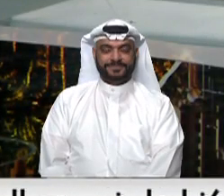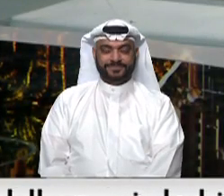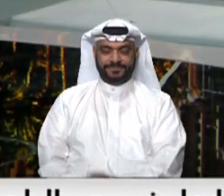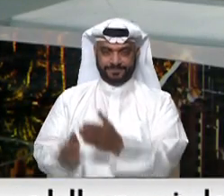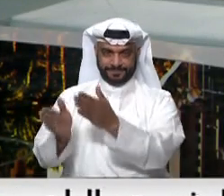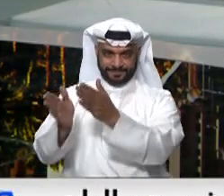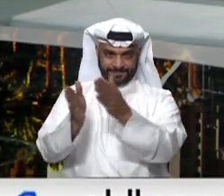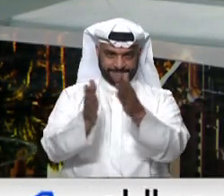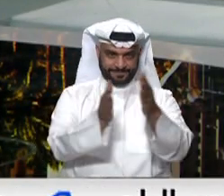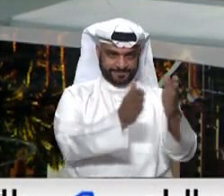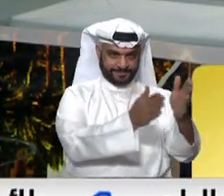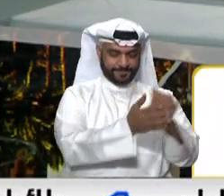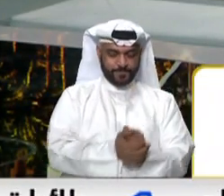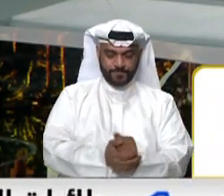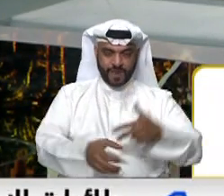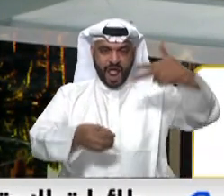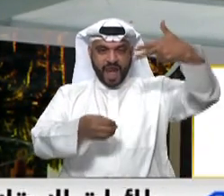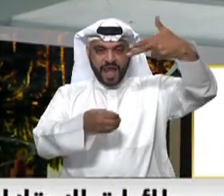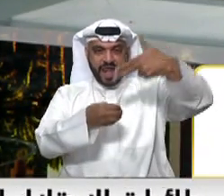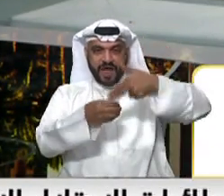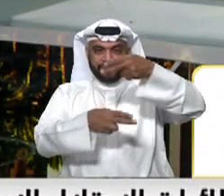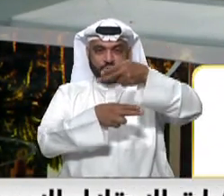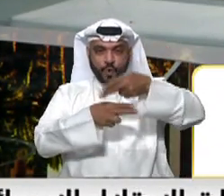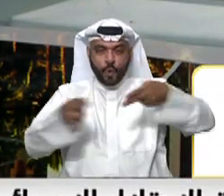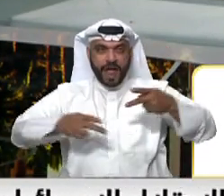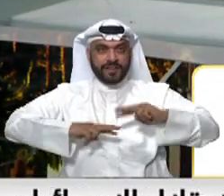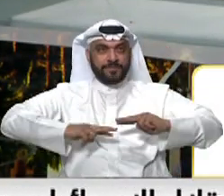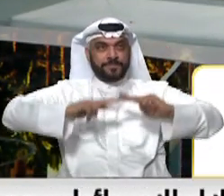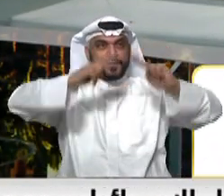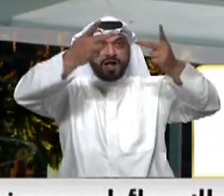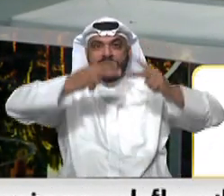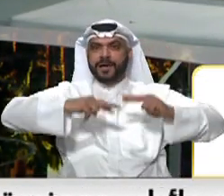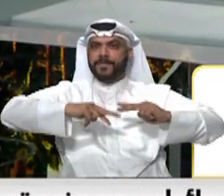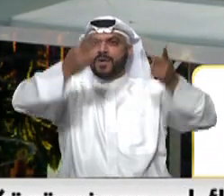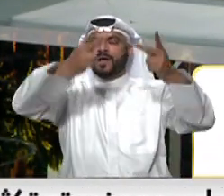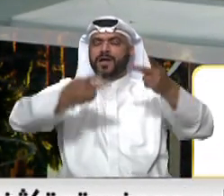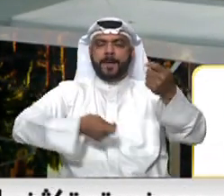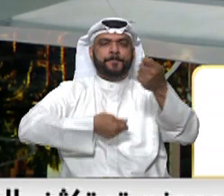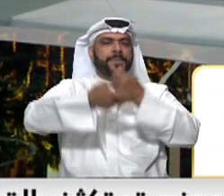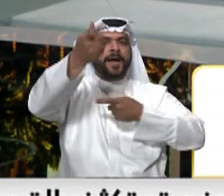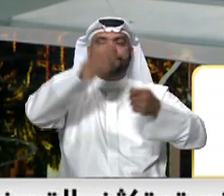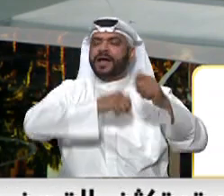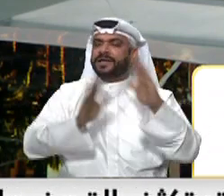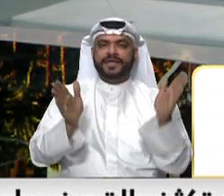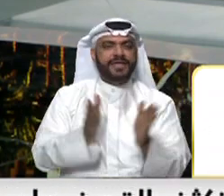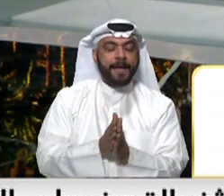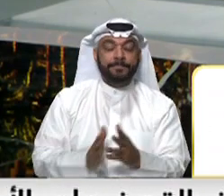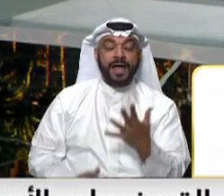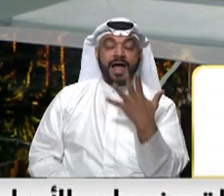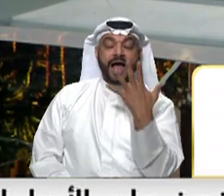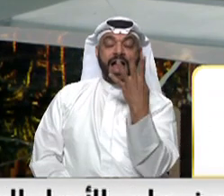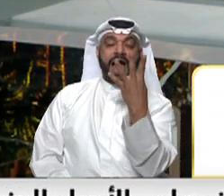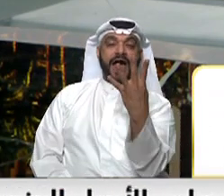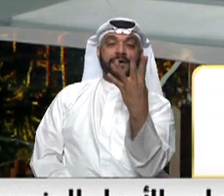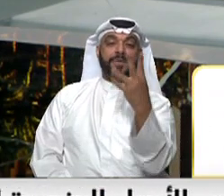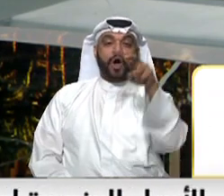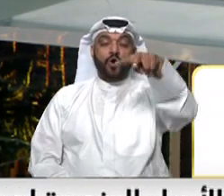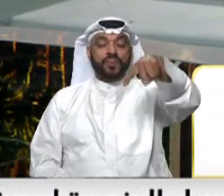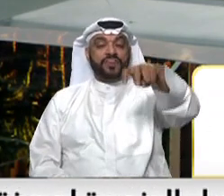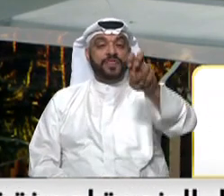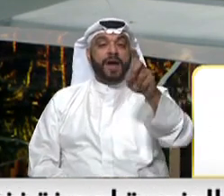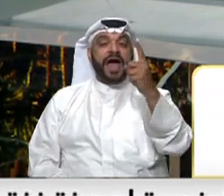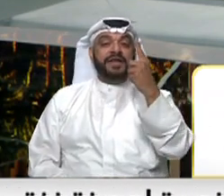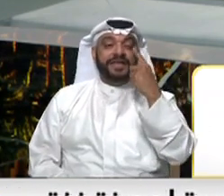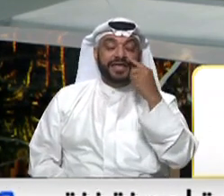ارتفع سعر برميل النفط الكويتي بمقدار 30 سنت ليستقر بذلك عند مستوى 84 دولار و22